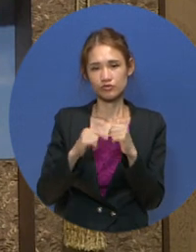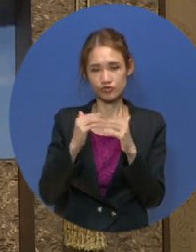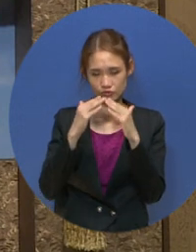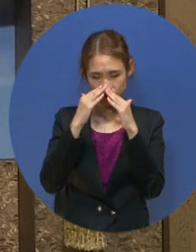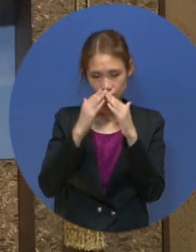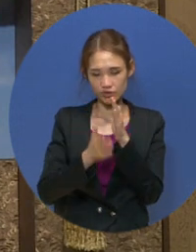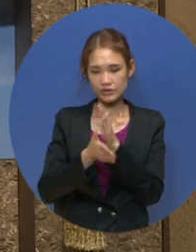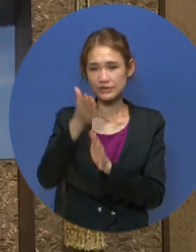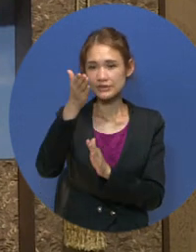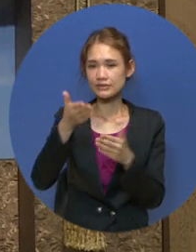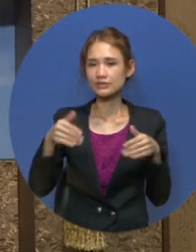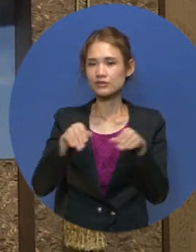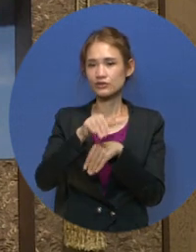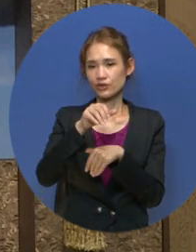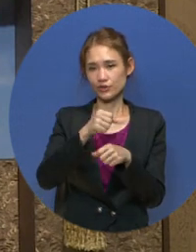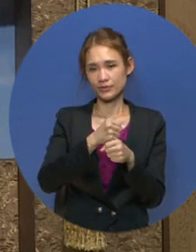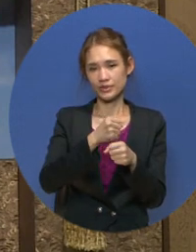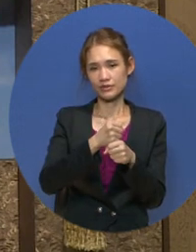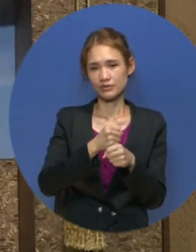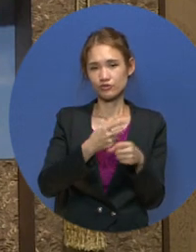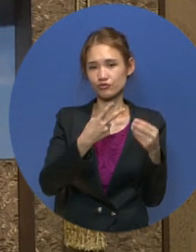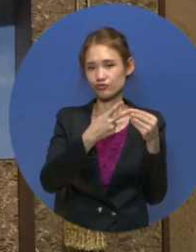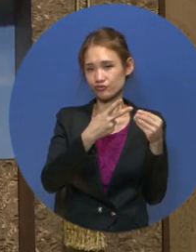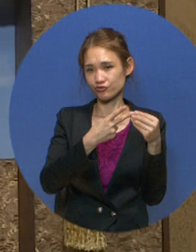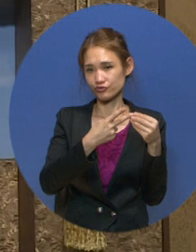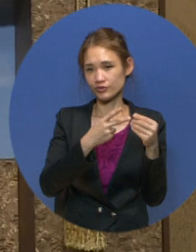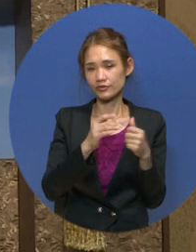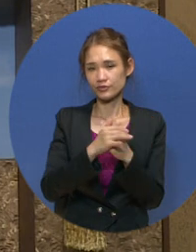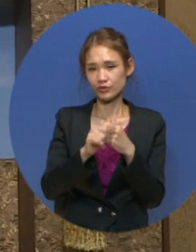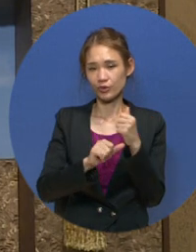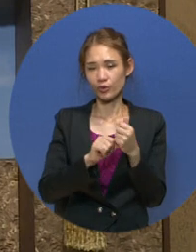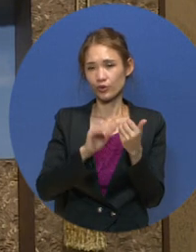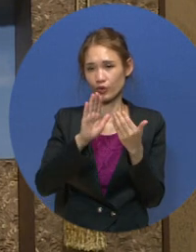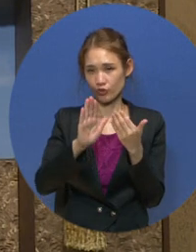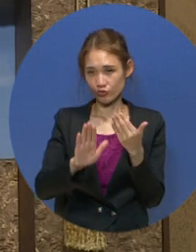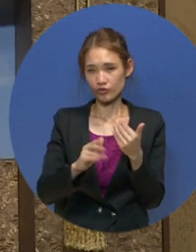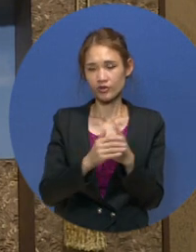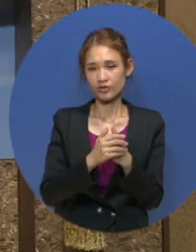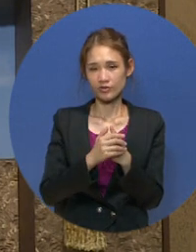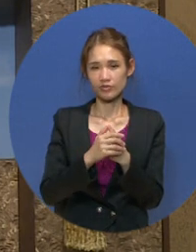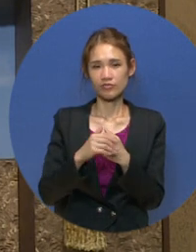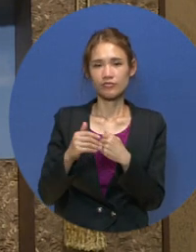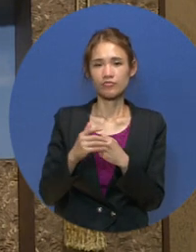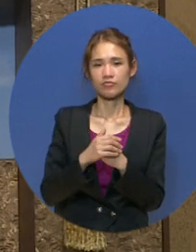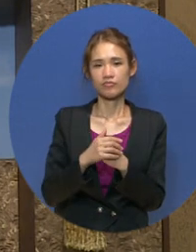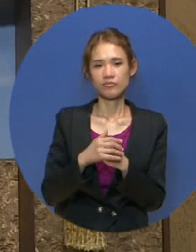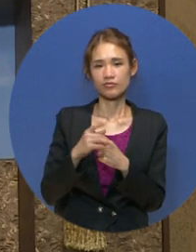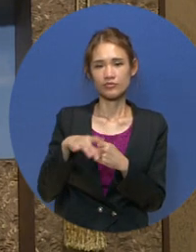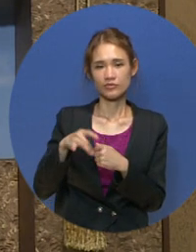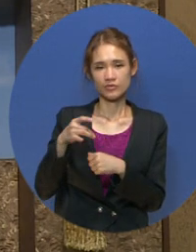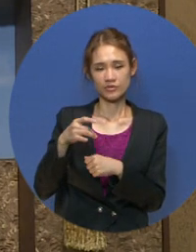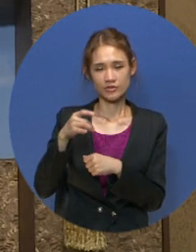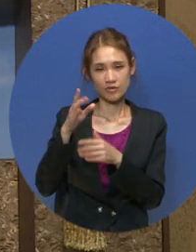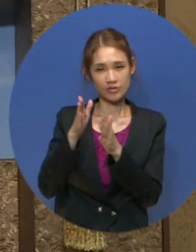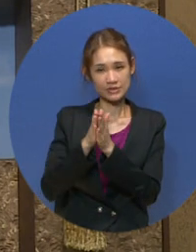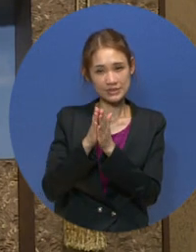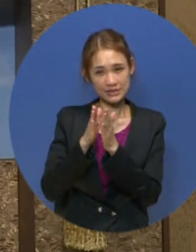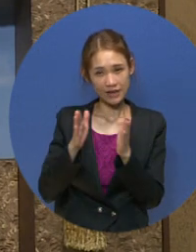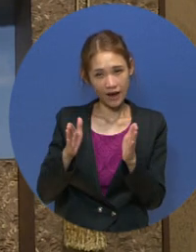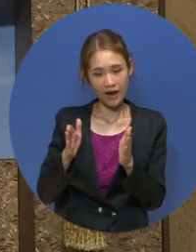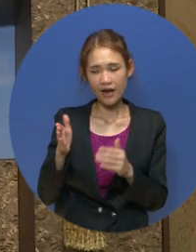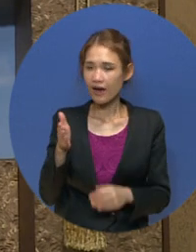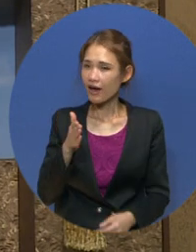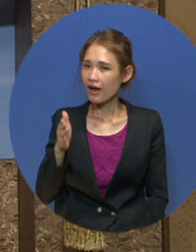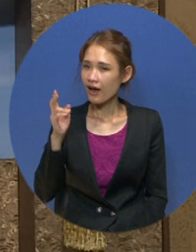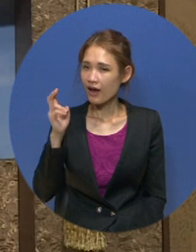것이 저희의 두 번째 목표고요. 한 5년 후쯤에 저희가 아마 첫 발을 아마 내딛지